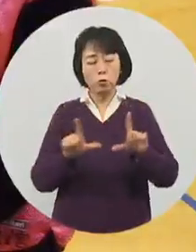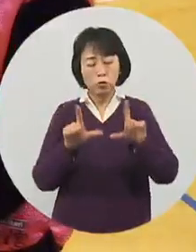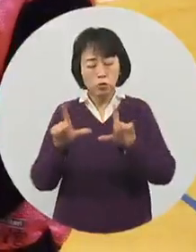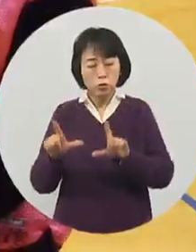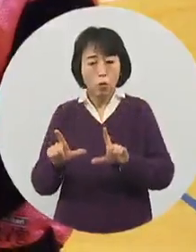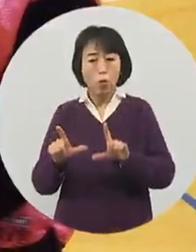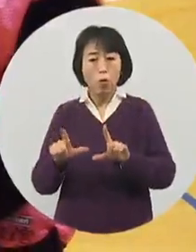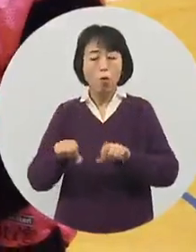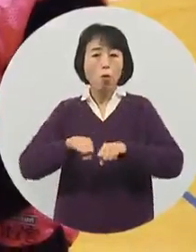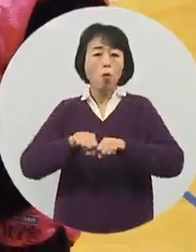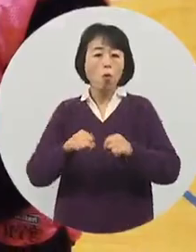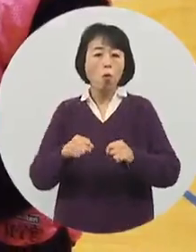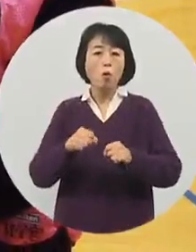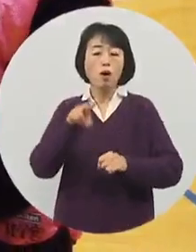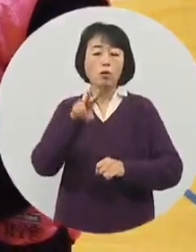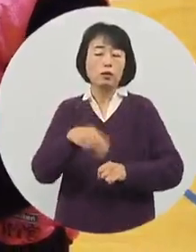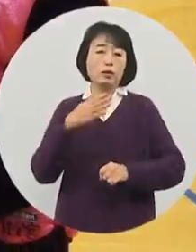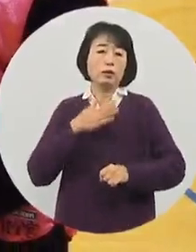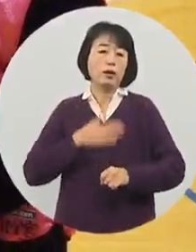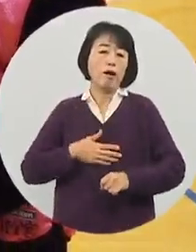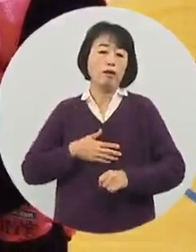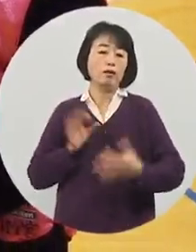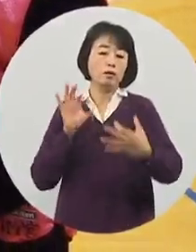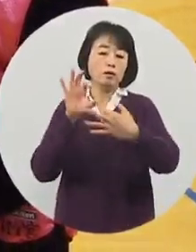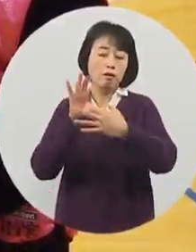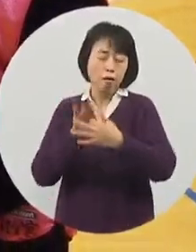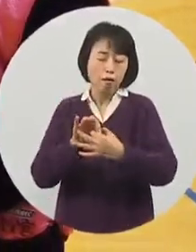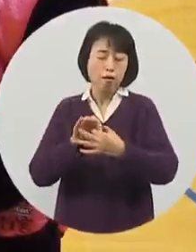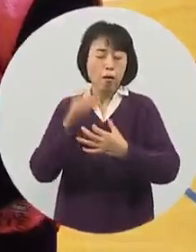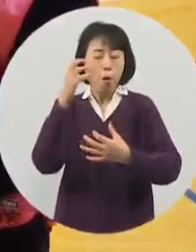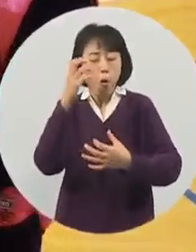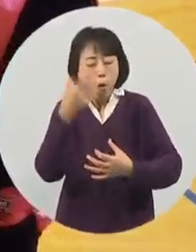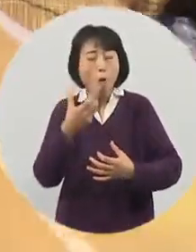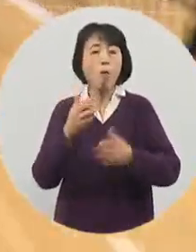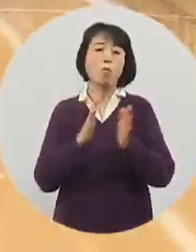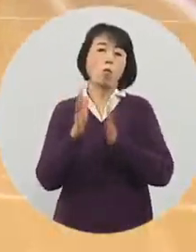障害理解にもつながるという画期的なスポーツだと思っています。